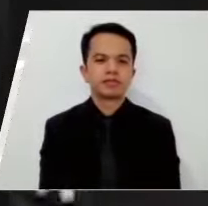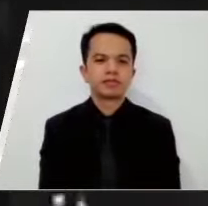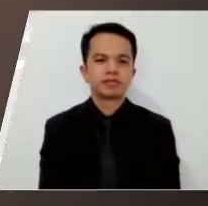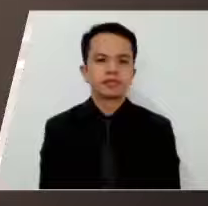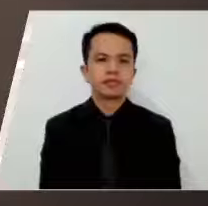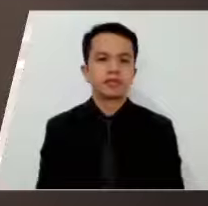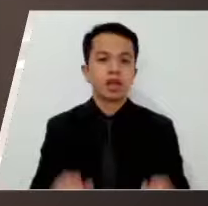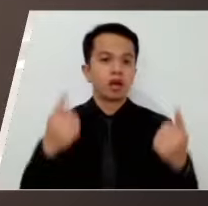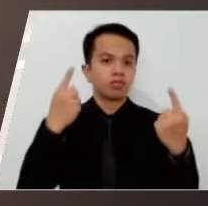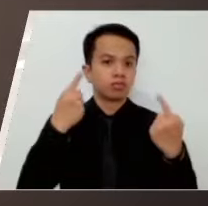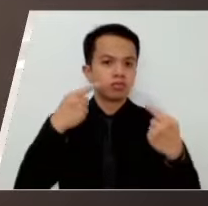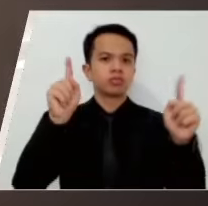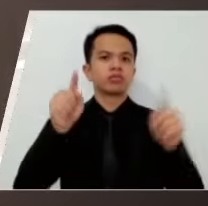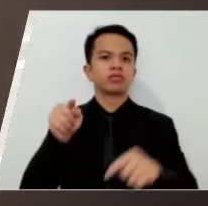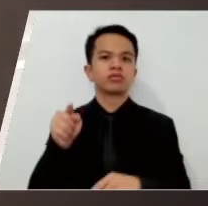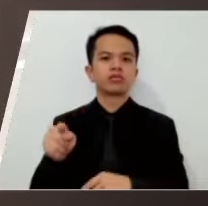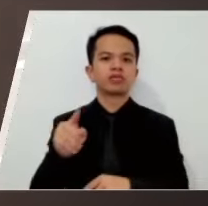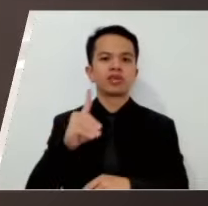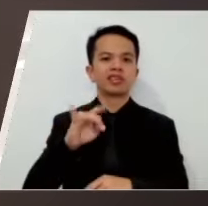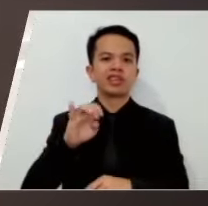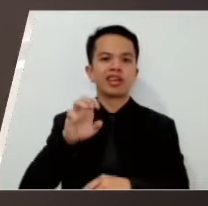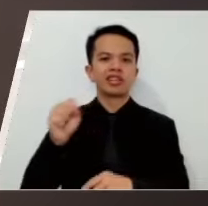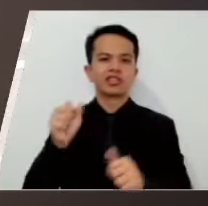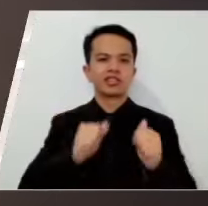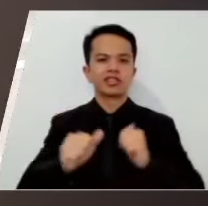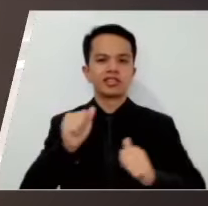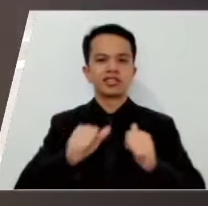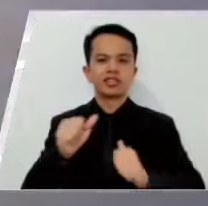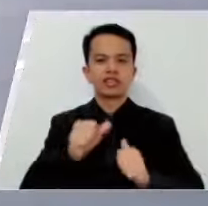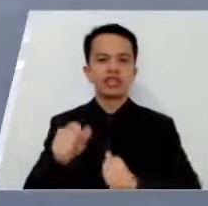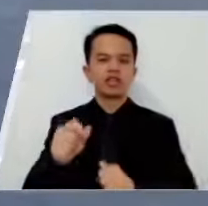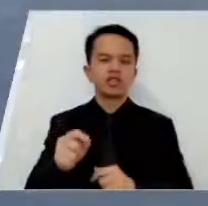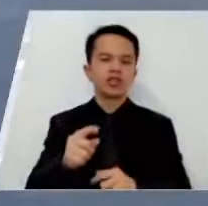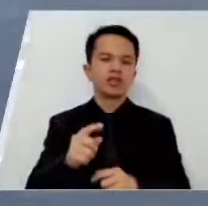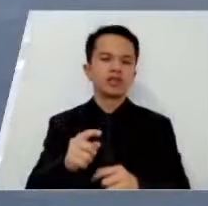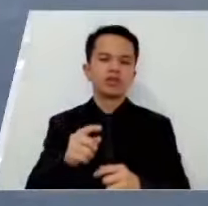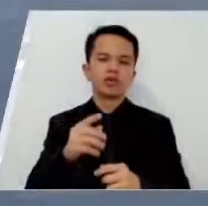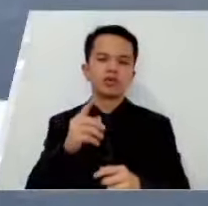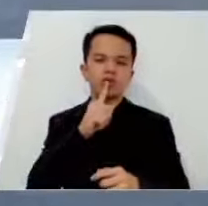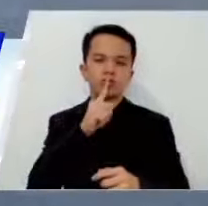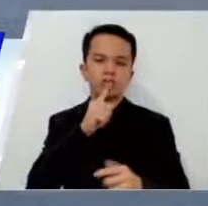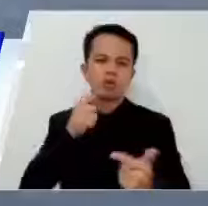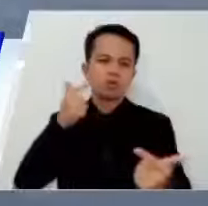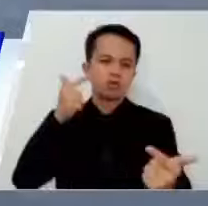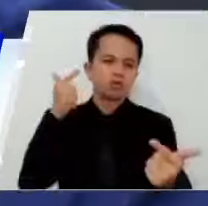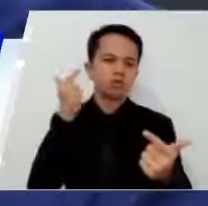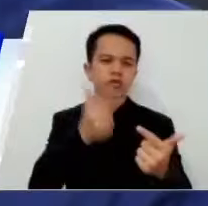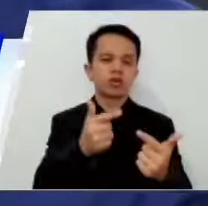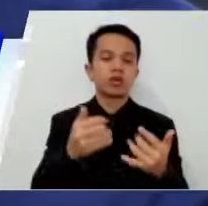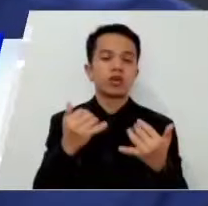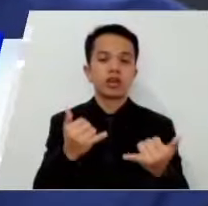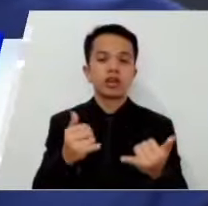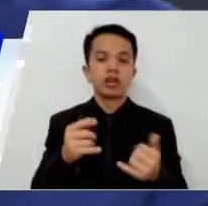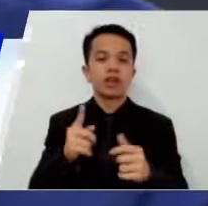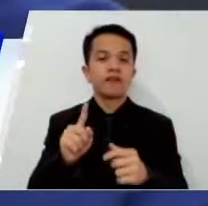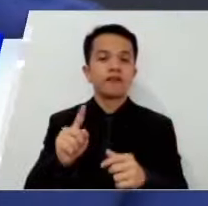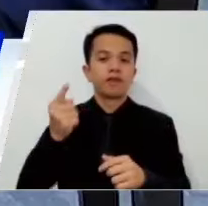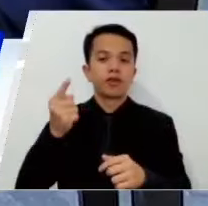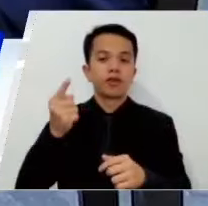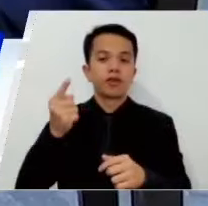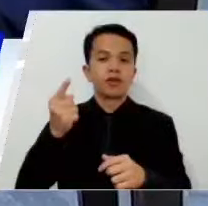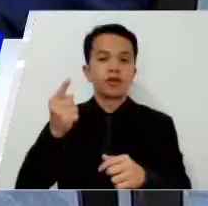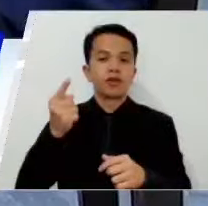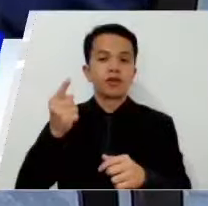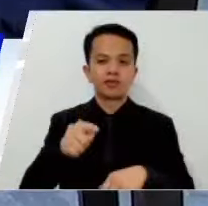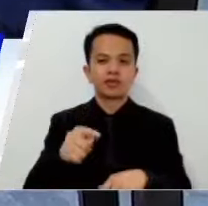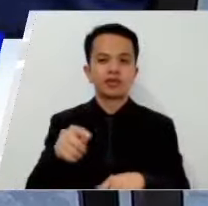Achieve na ni Kapuso Drama King Dennis Trillo ang kanyang ultimate dream role. Dahil mapapanood na sa kanyang kauna-unahang major contrabida role,